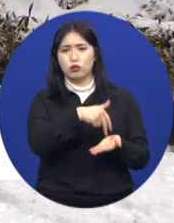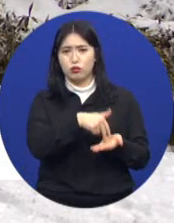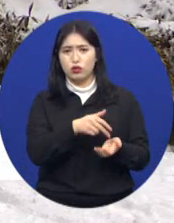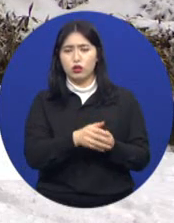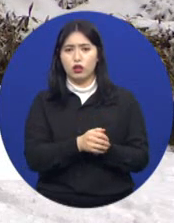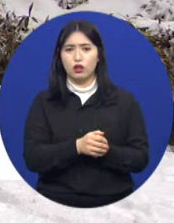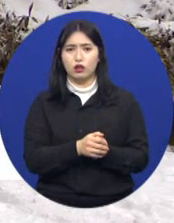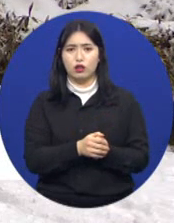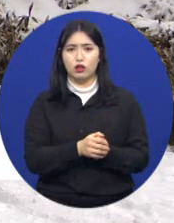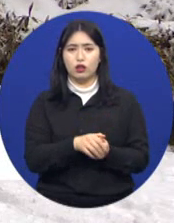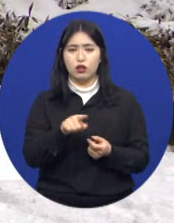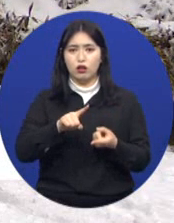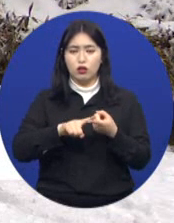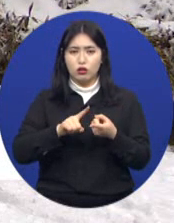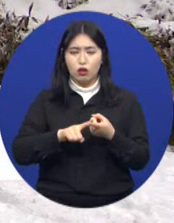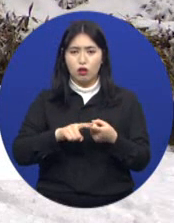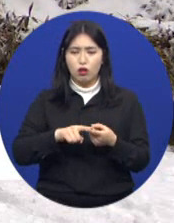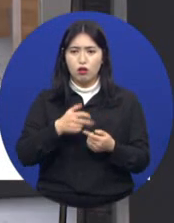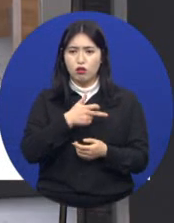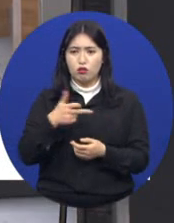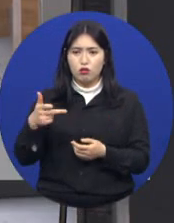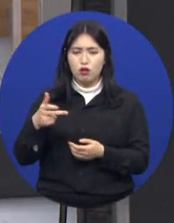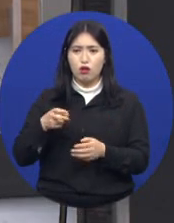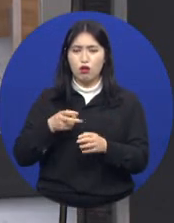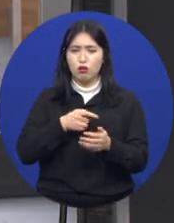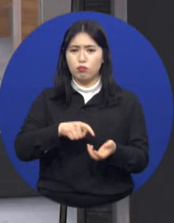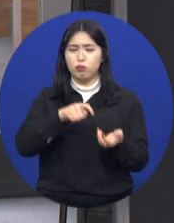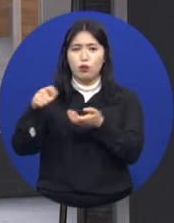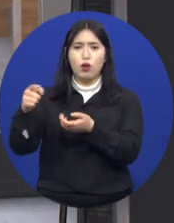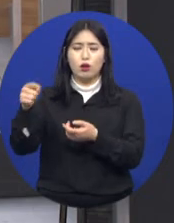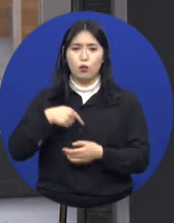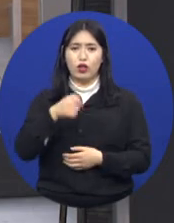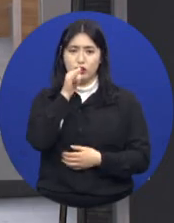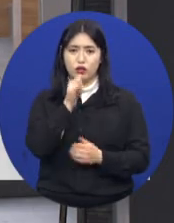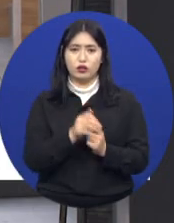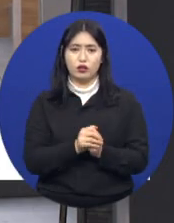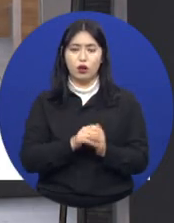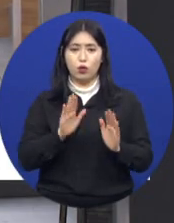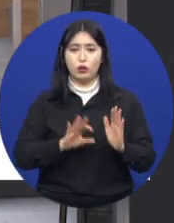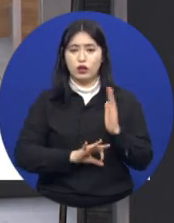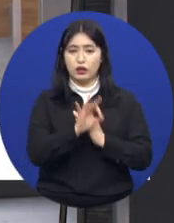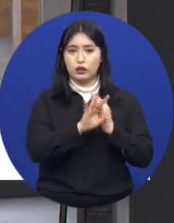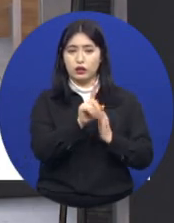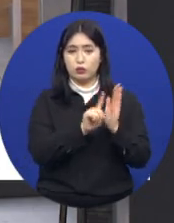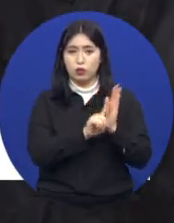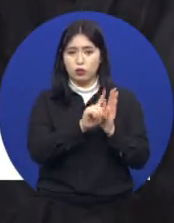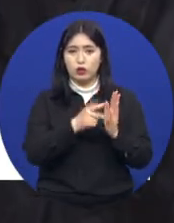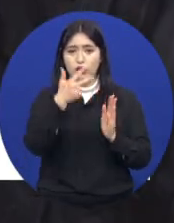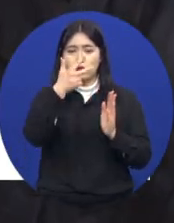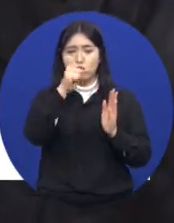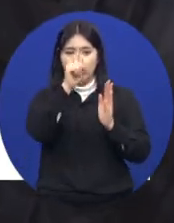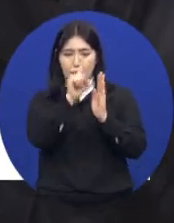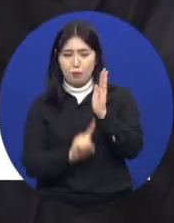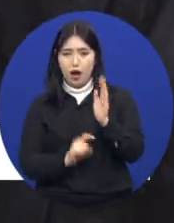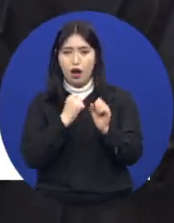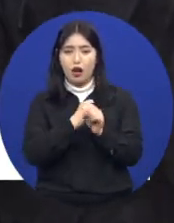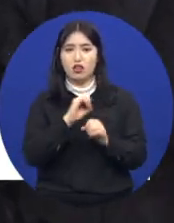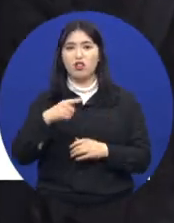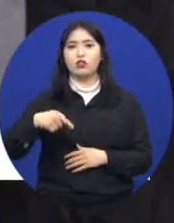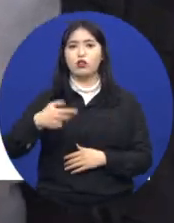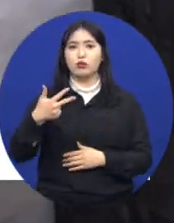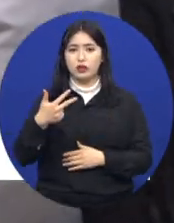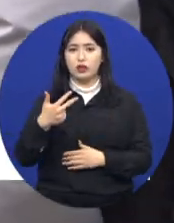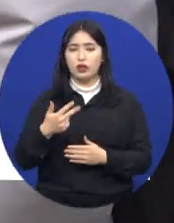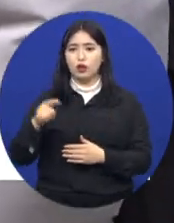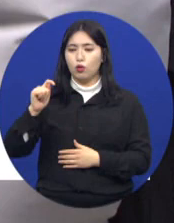상태 똑같아 y 안 모 2 0 오늘 아침 최저 기온은 어제보다 7도 가까이 떨어진 제주시 0.7